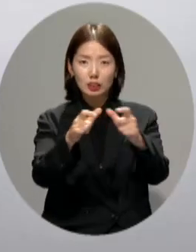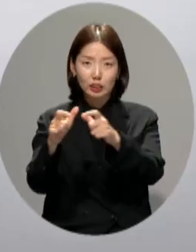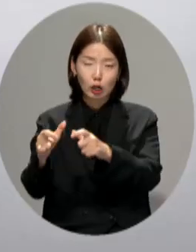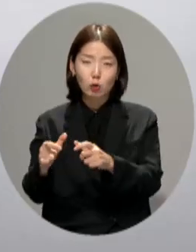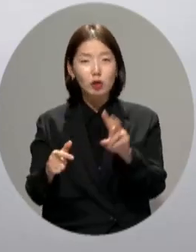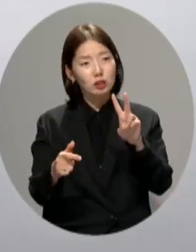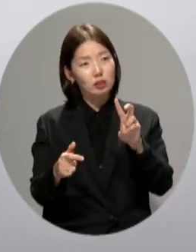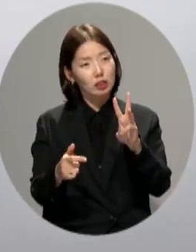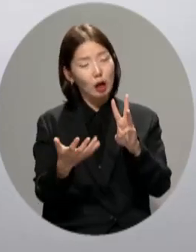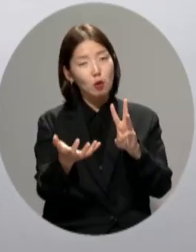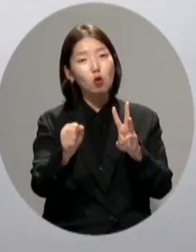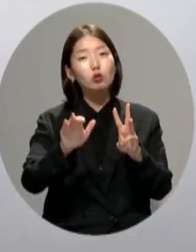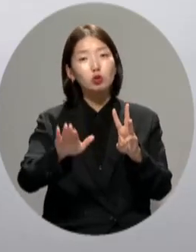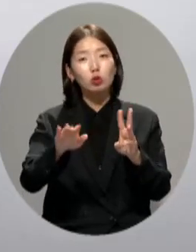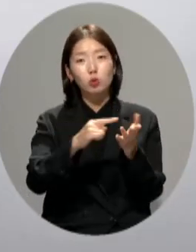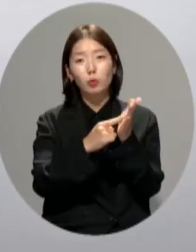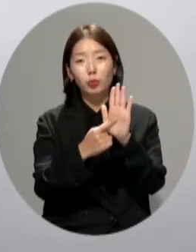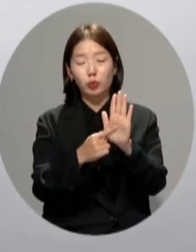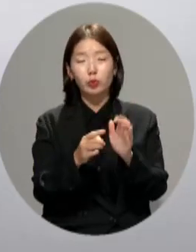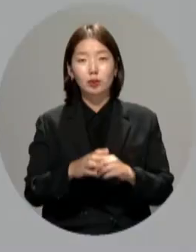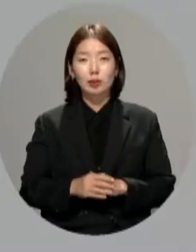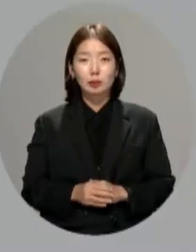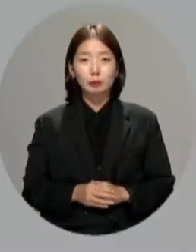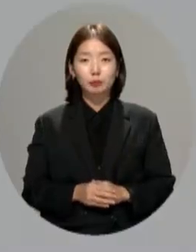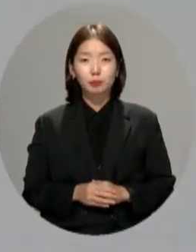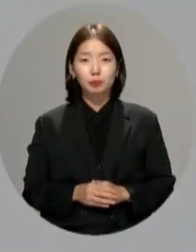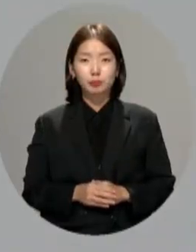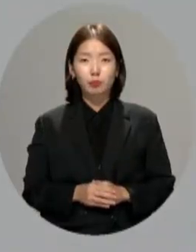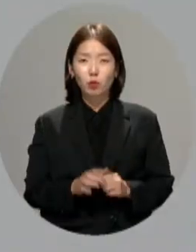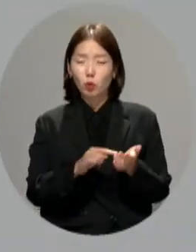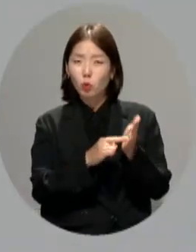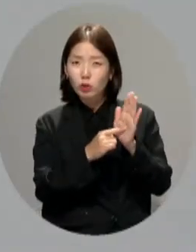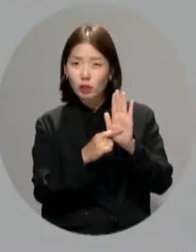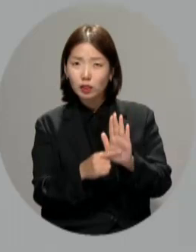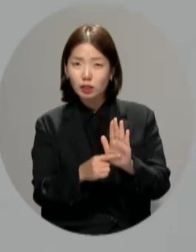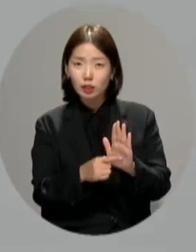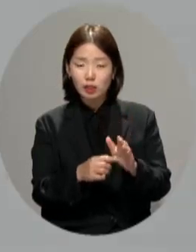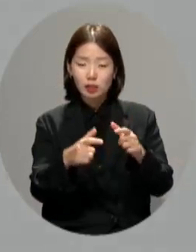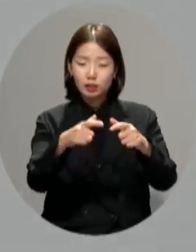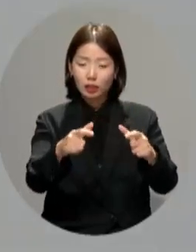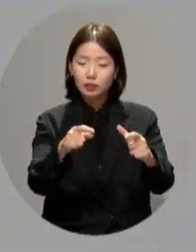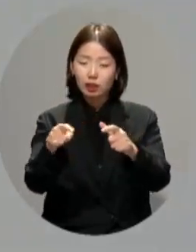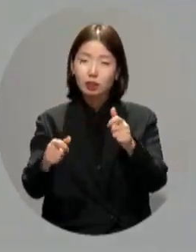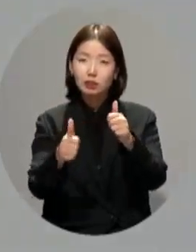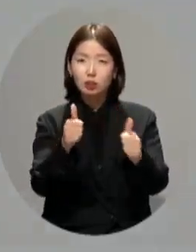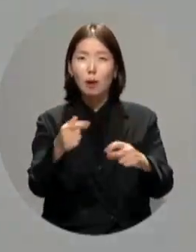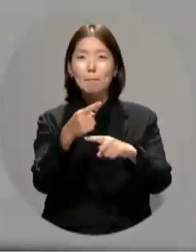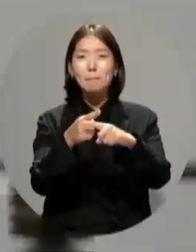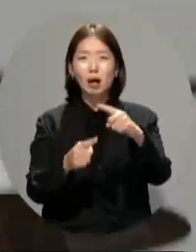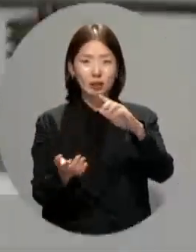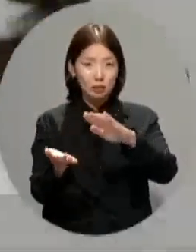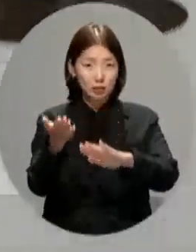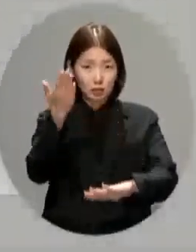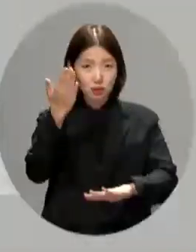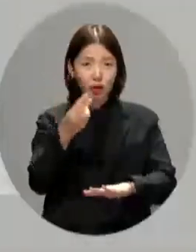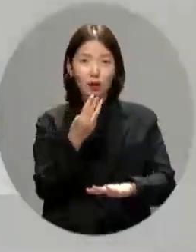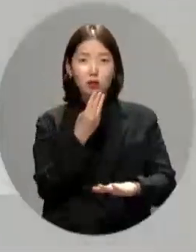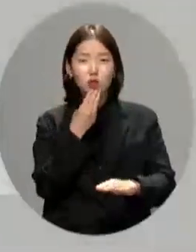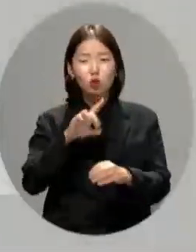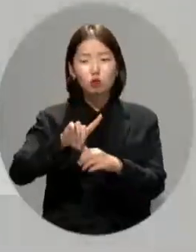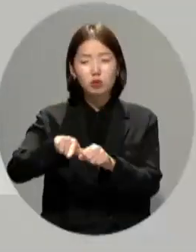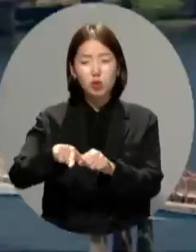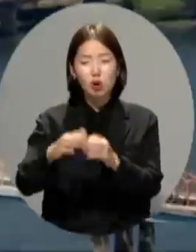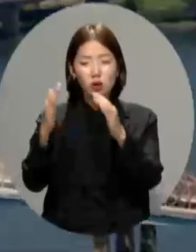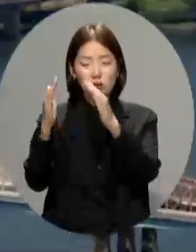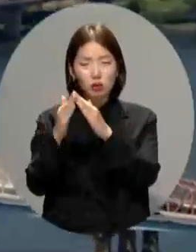각각 2~3억원대 재산을 신고했습니다 공개 대상인 돈의 단체장 가운데 절반가량은 수도권을